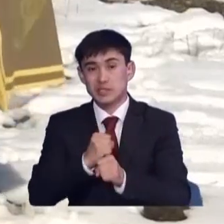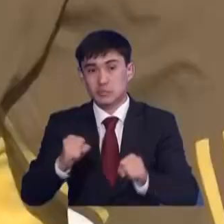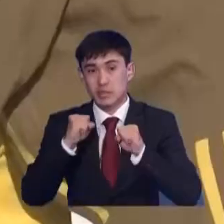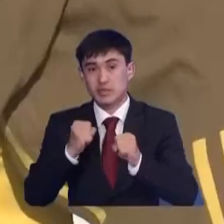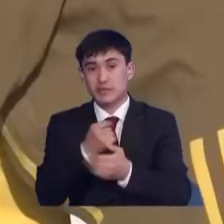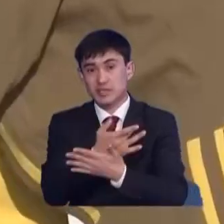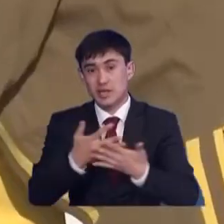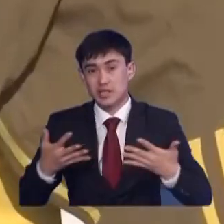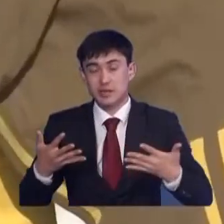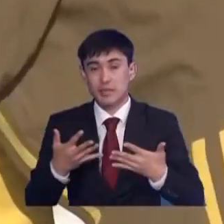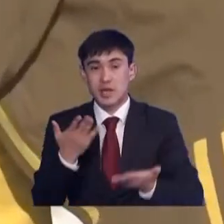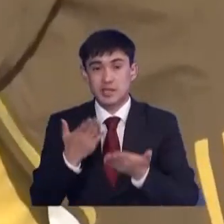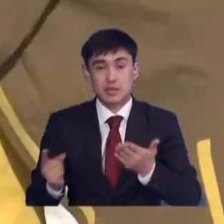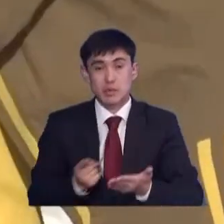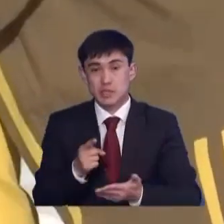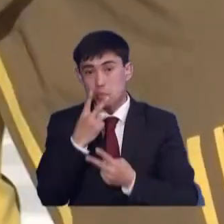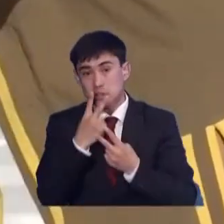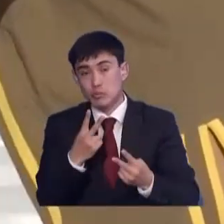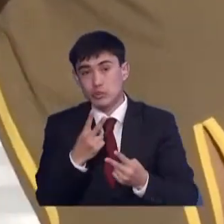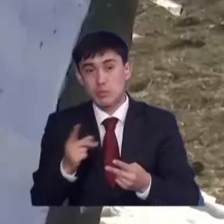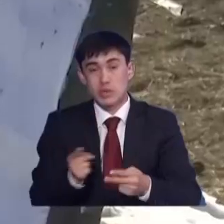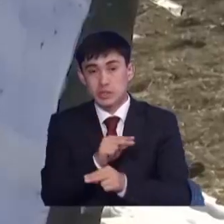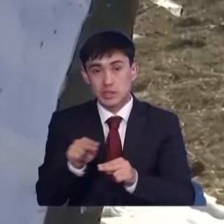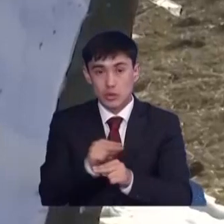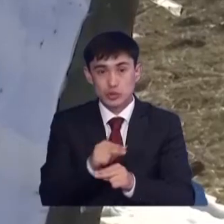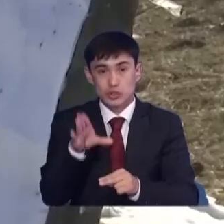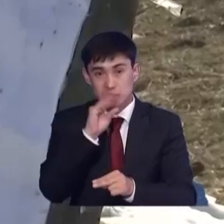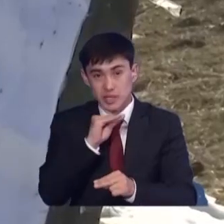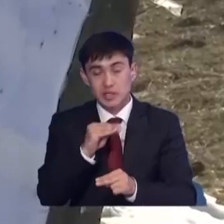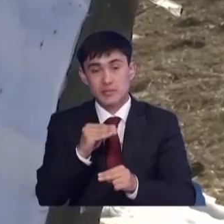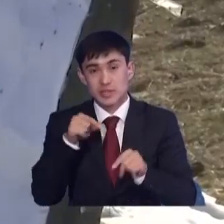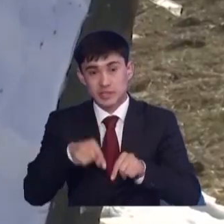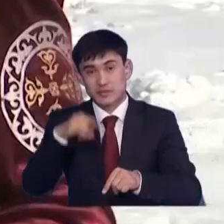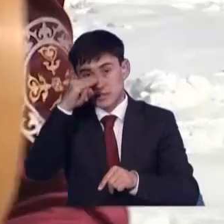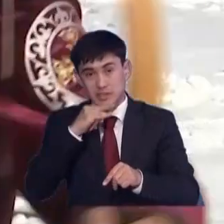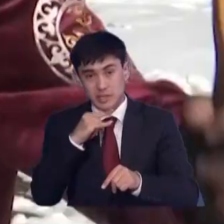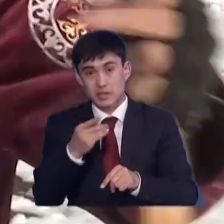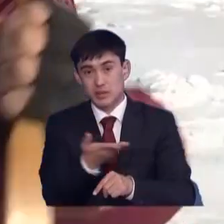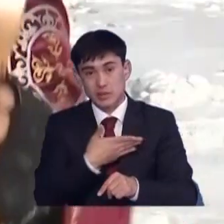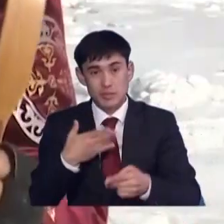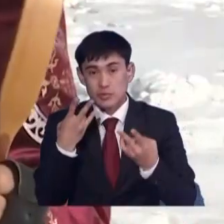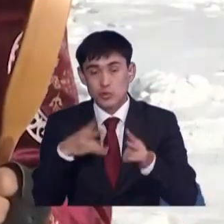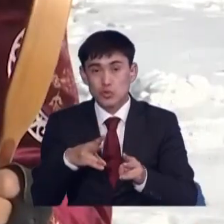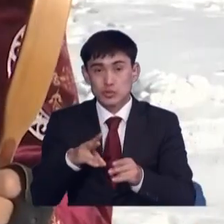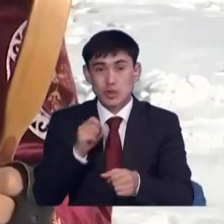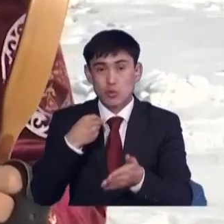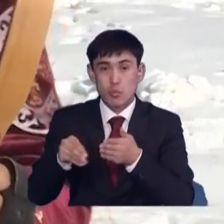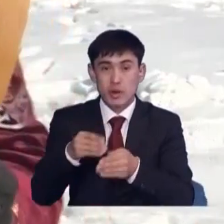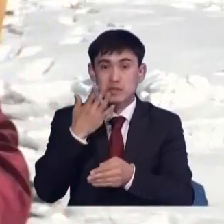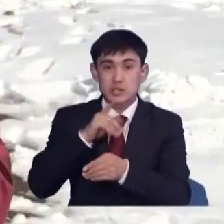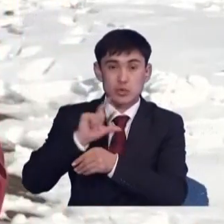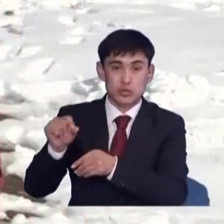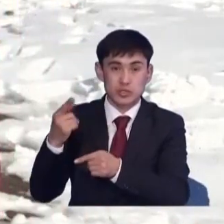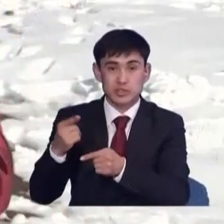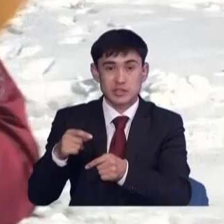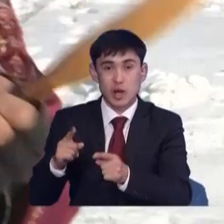спортивного снаряжения. Если мастера посмотрят мастер-класс и научатся делать их здесь, в Казахстане, то нам не придется приобретать его за